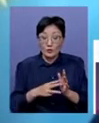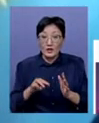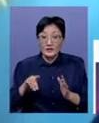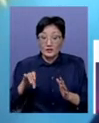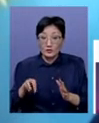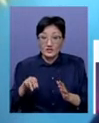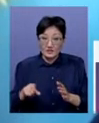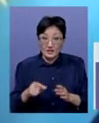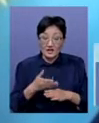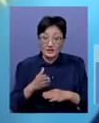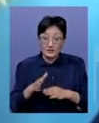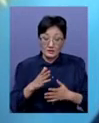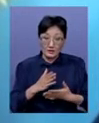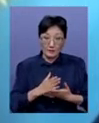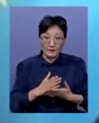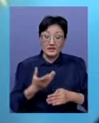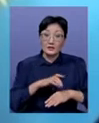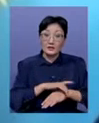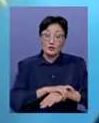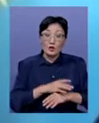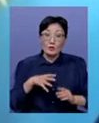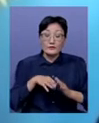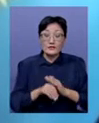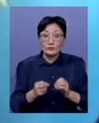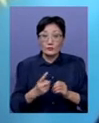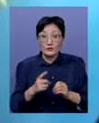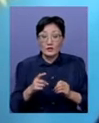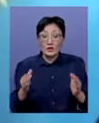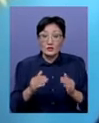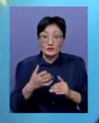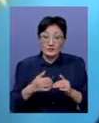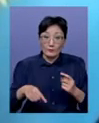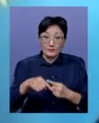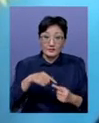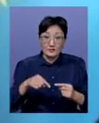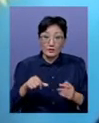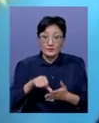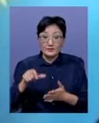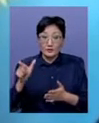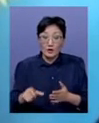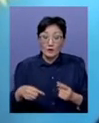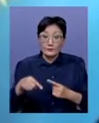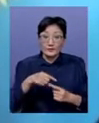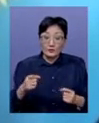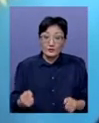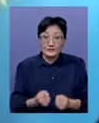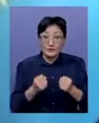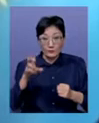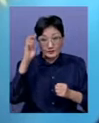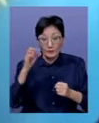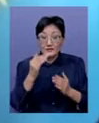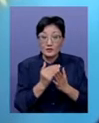теңге сомадағы кредиттері бар екені анықталды. Оның ішінде 11 мың шағын және орта бизнес субъектісі кәсіпкерлікті қолдаудың